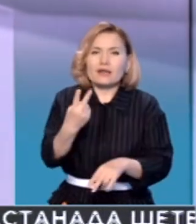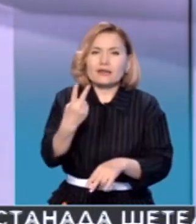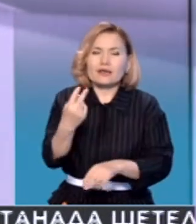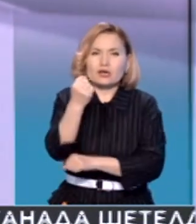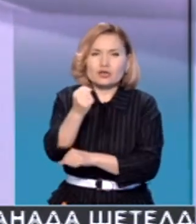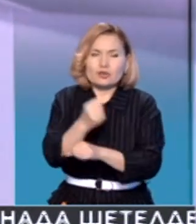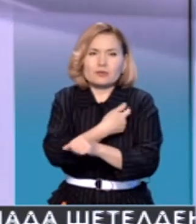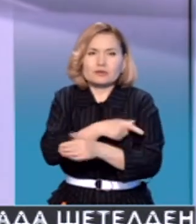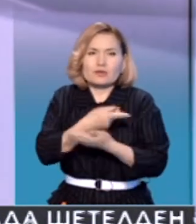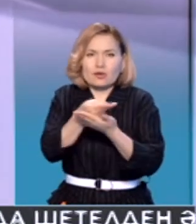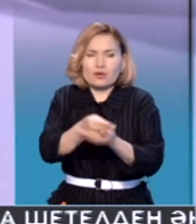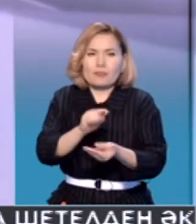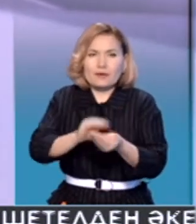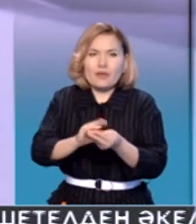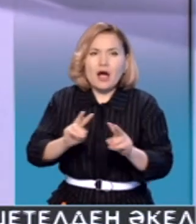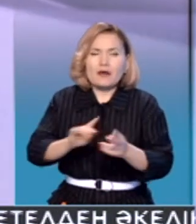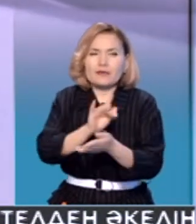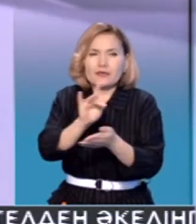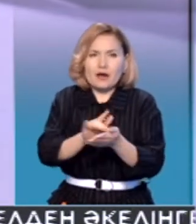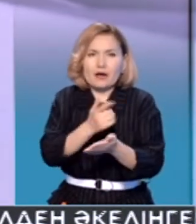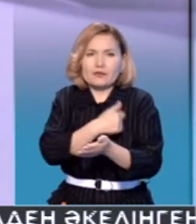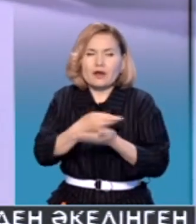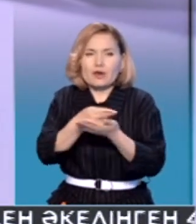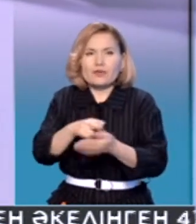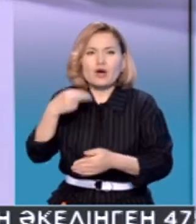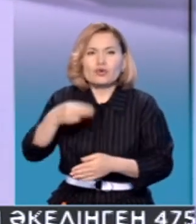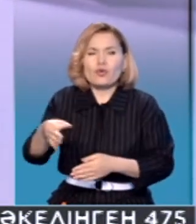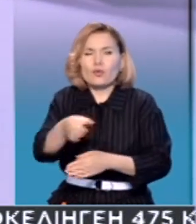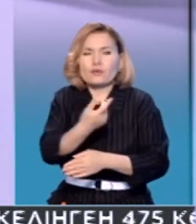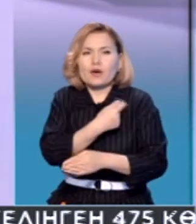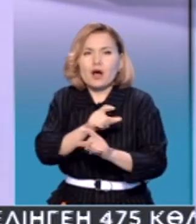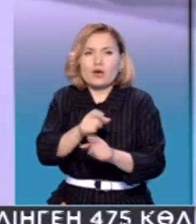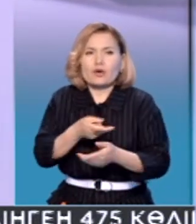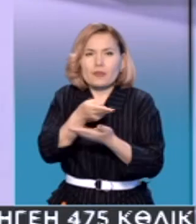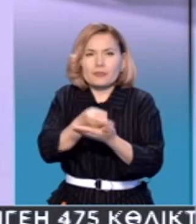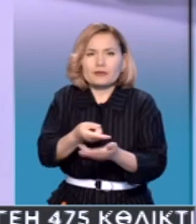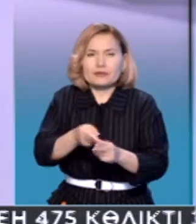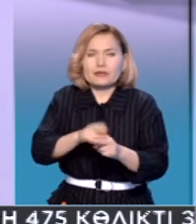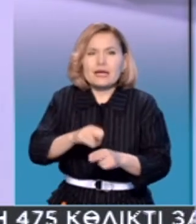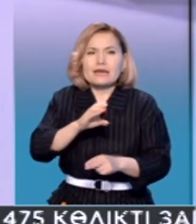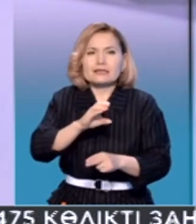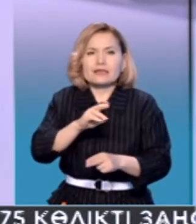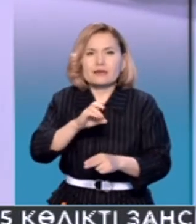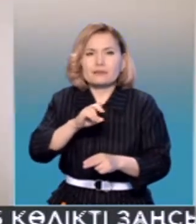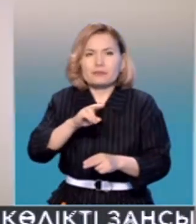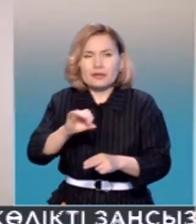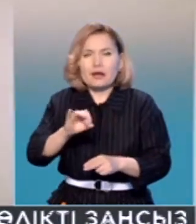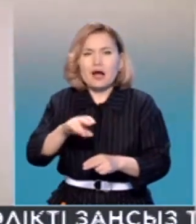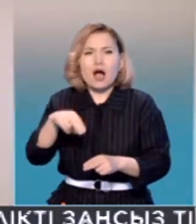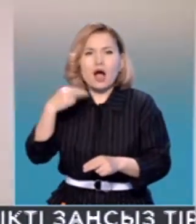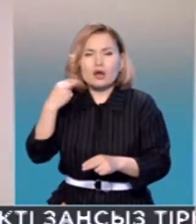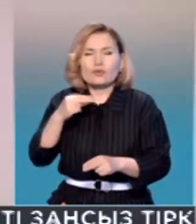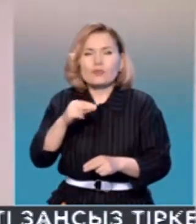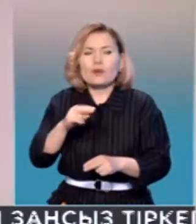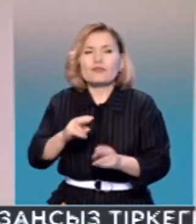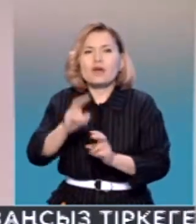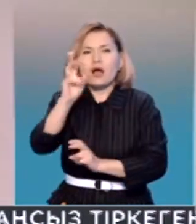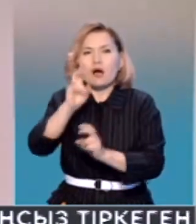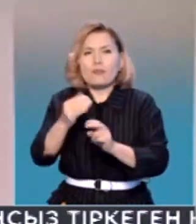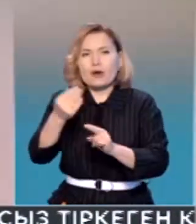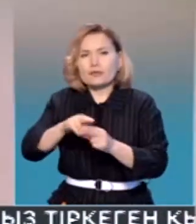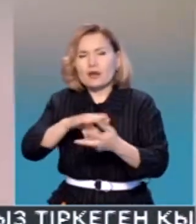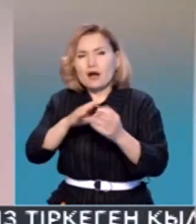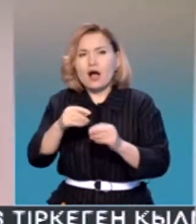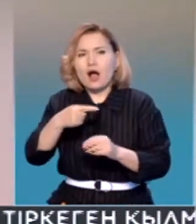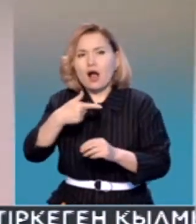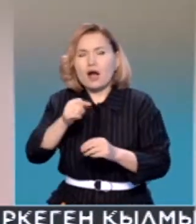жатыр. Олардың бірі Астанада, екіншісі Ақтөбе облыстық ауруханасында. Естеріңізде болса, CNPC Ақтөбе мұнайгаз акционерлік қоғамының